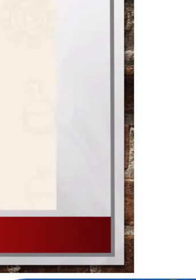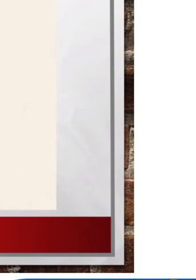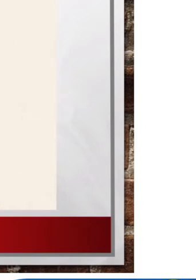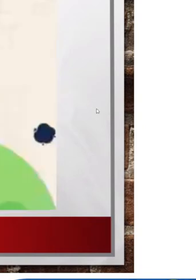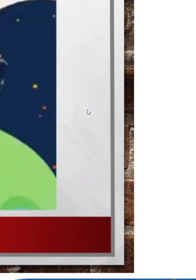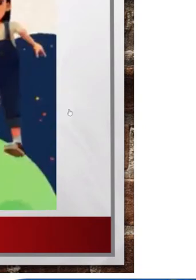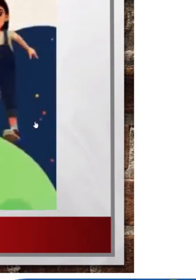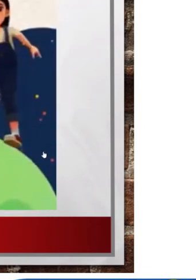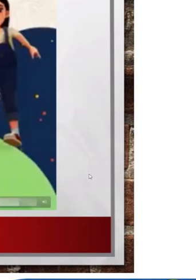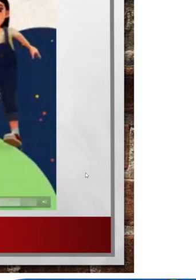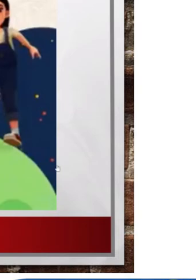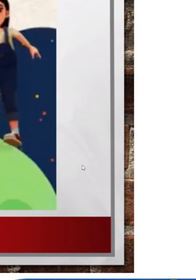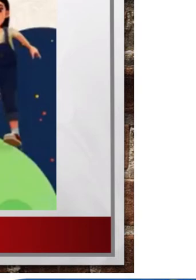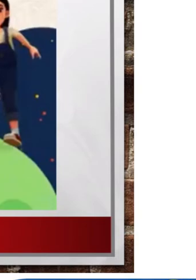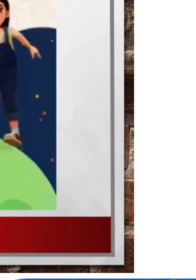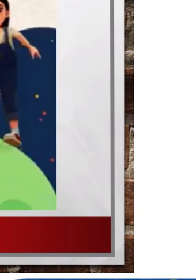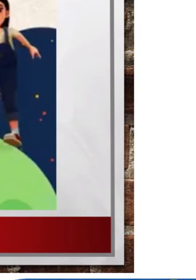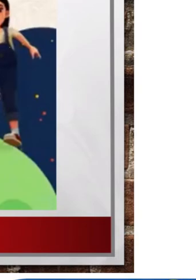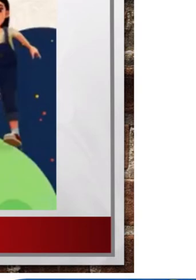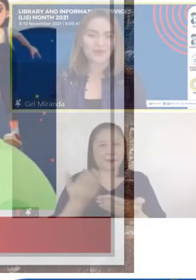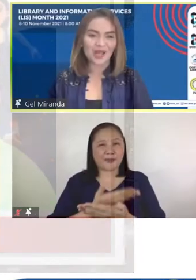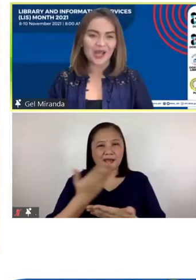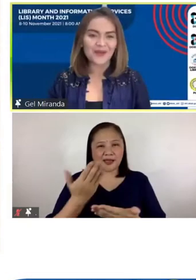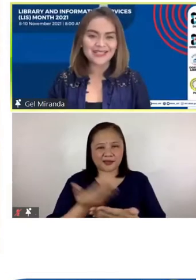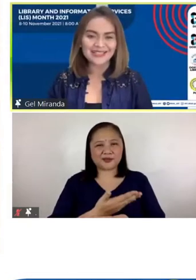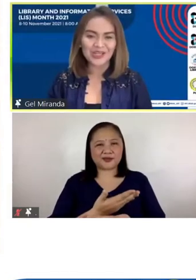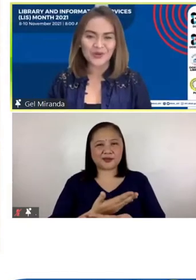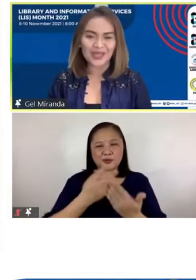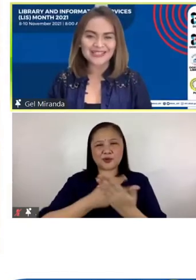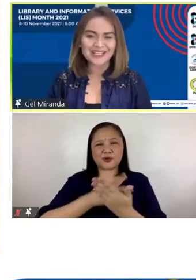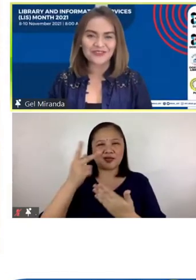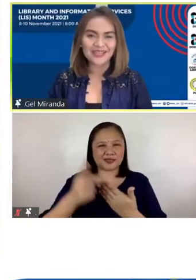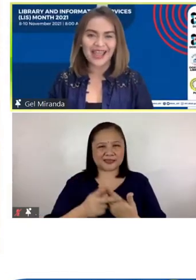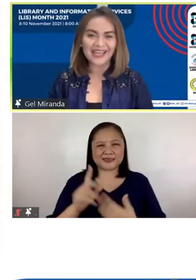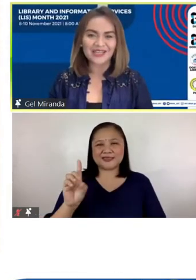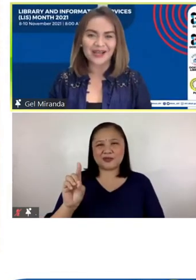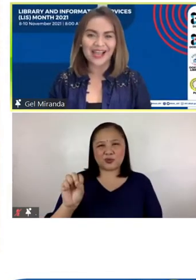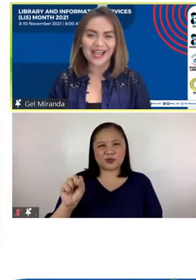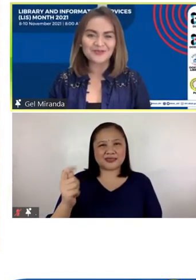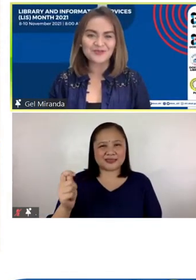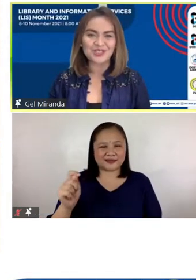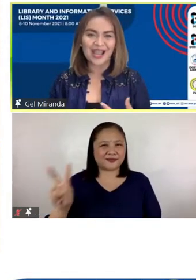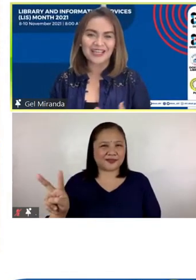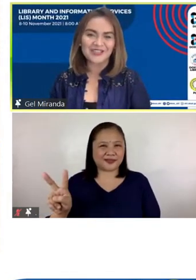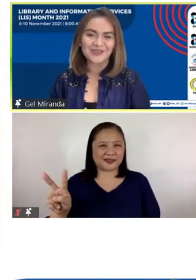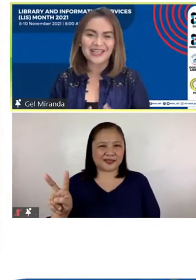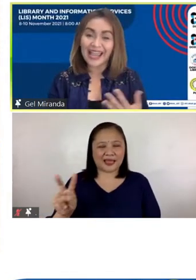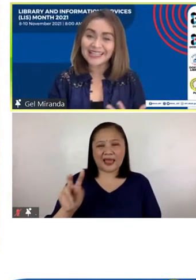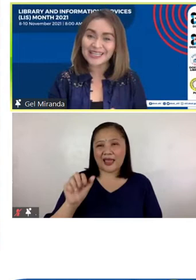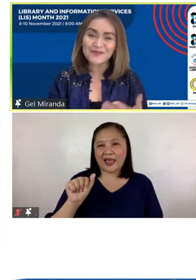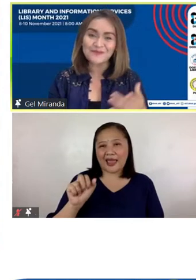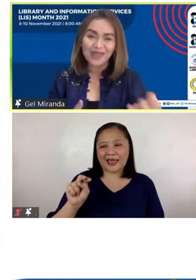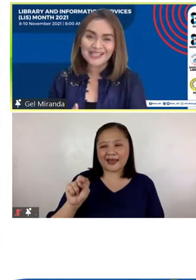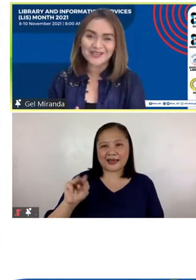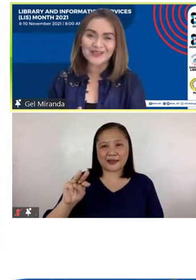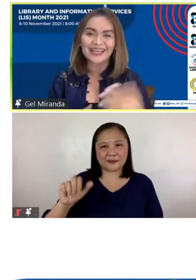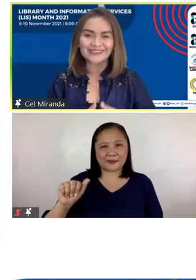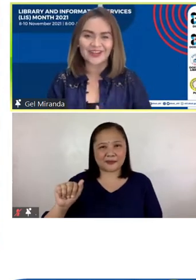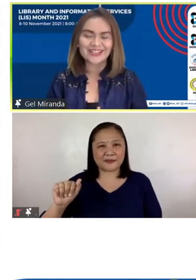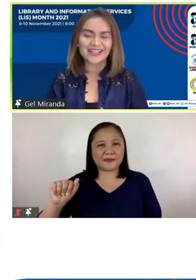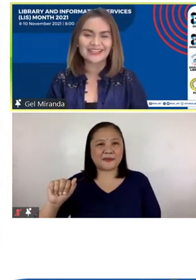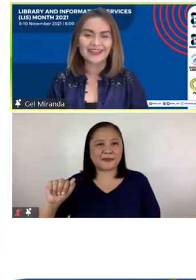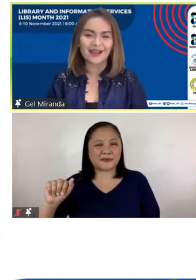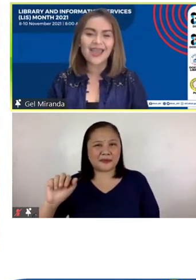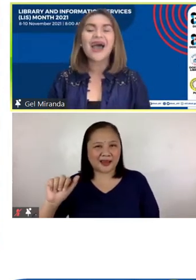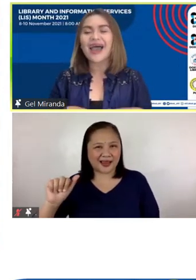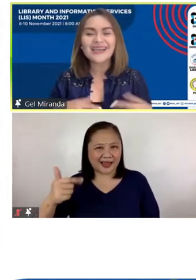Ayan. So yan po ang aming bagong-bagong programa sa DOST-TV, Animagham. So samahan niyo si Annie, Mason at